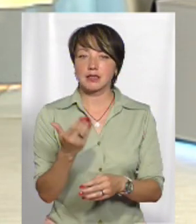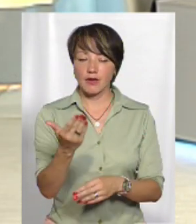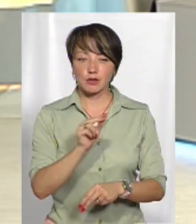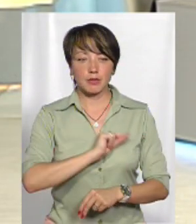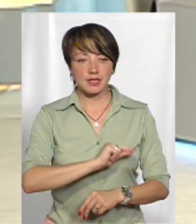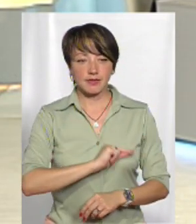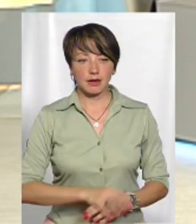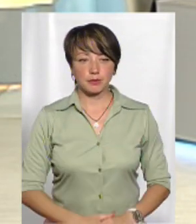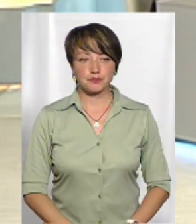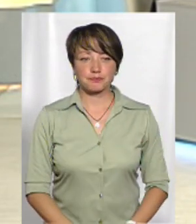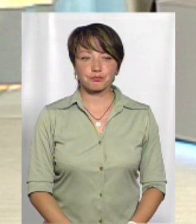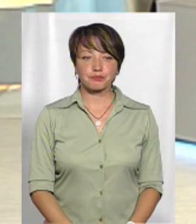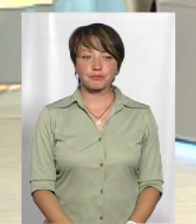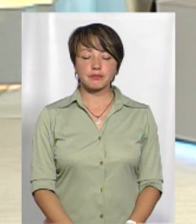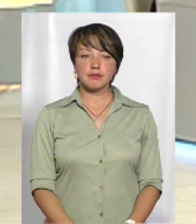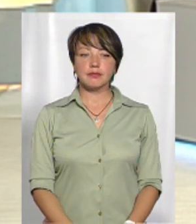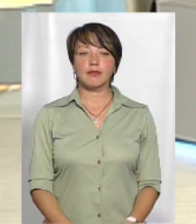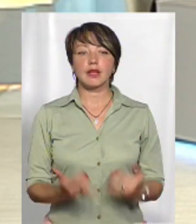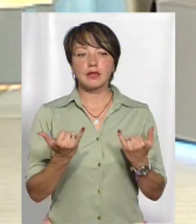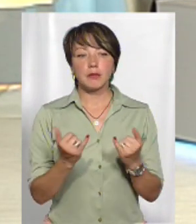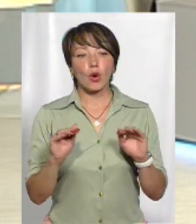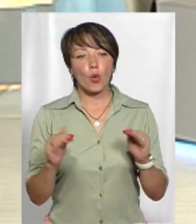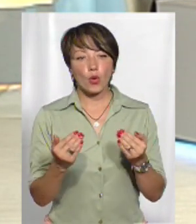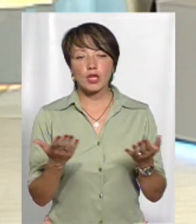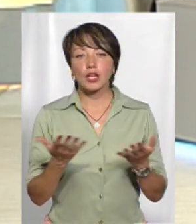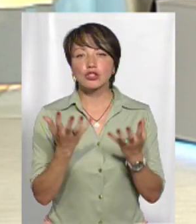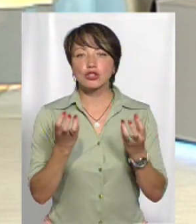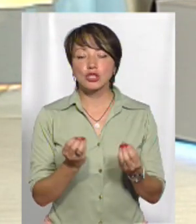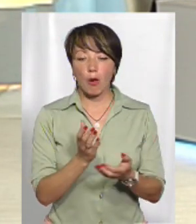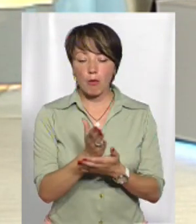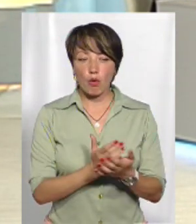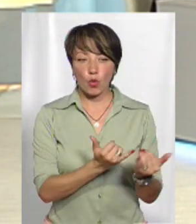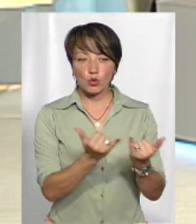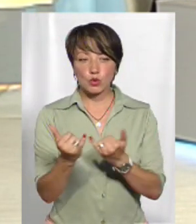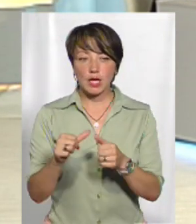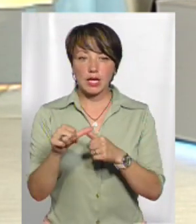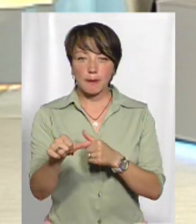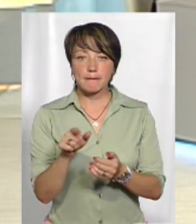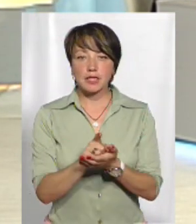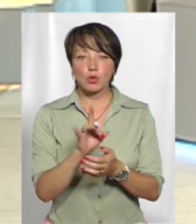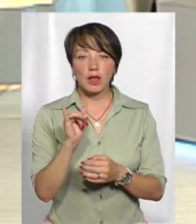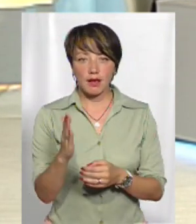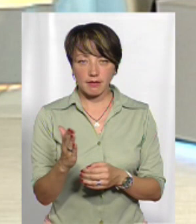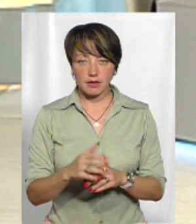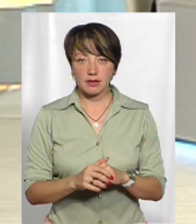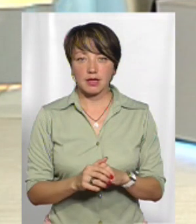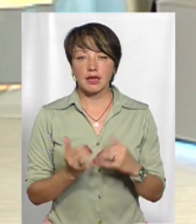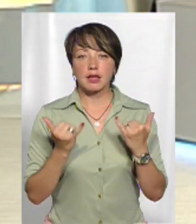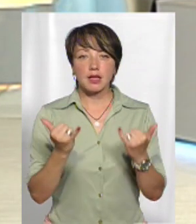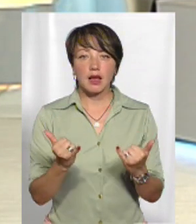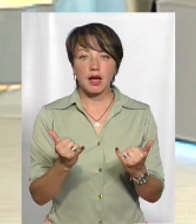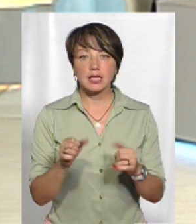фахівцем. І тепер коротенько, які ще послуги надаються, крім пенсіонерів,